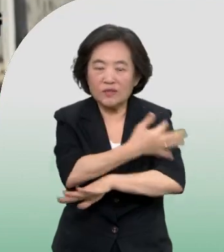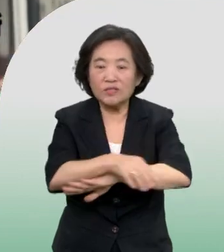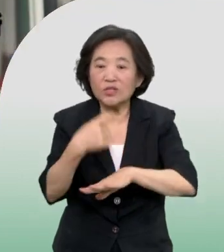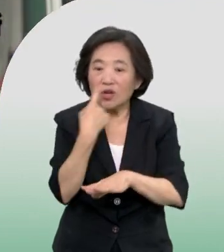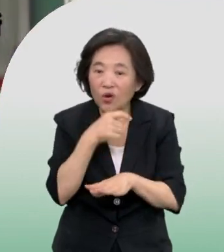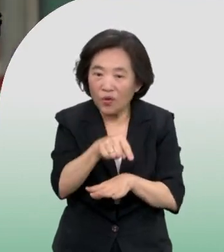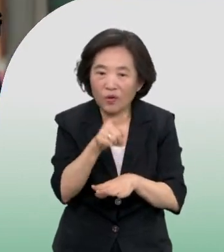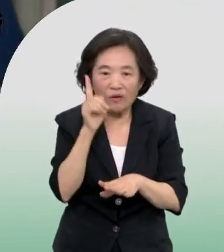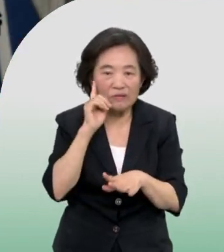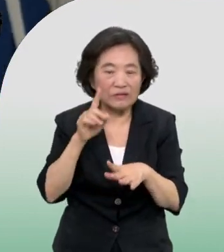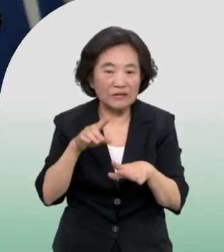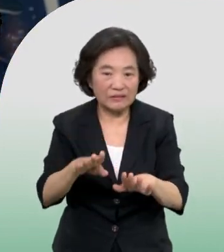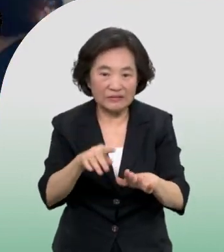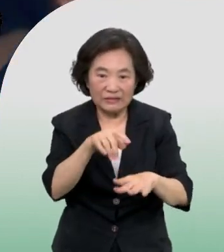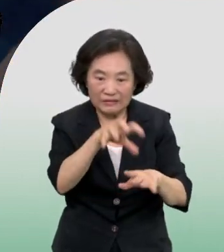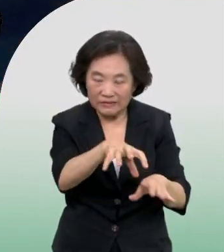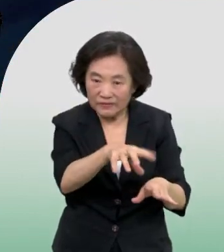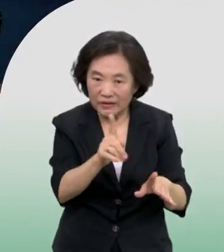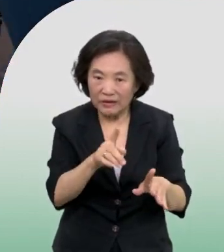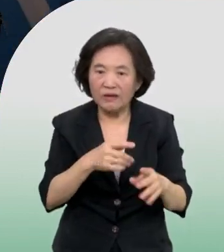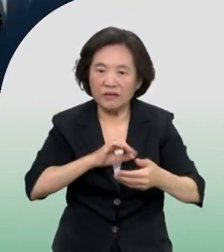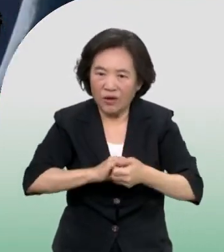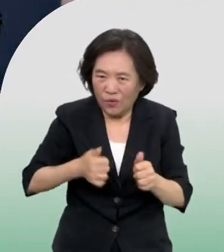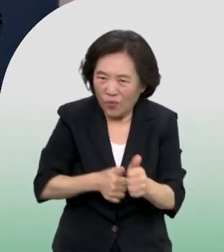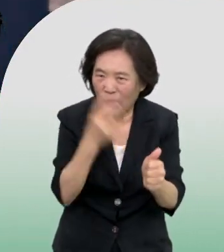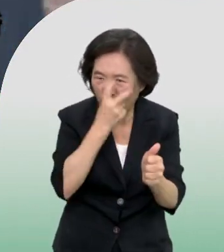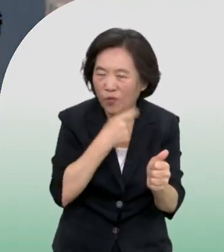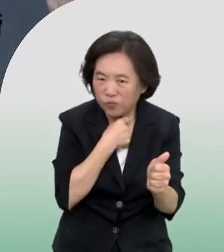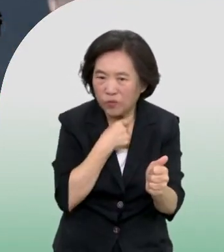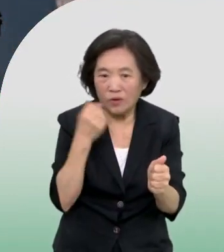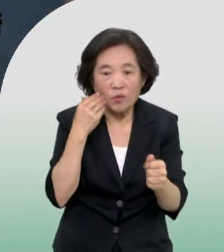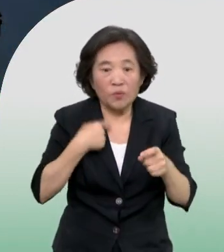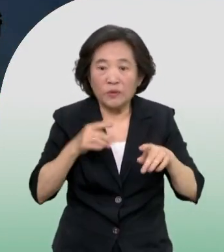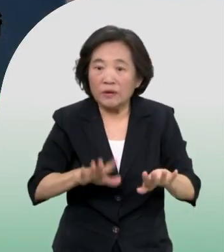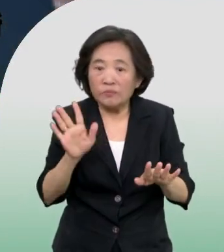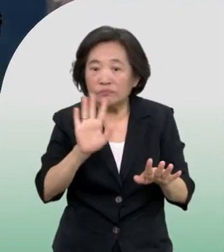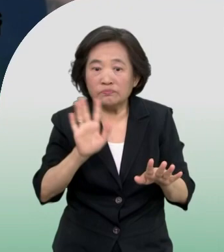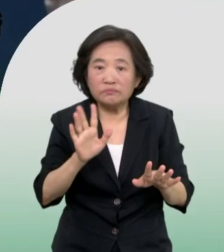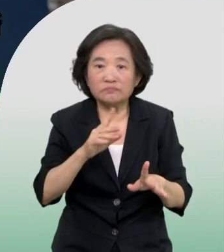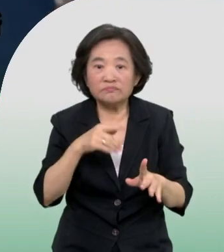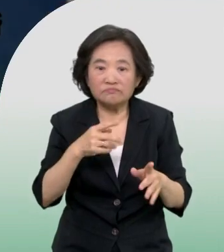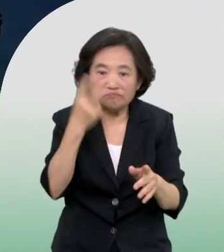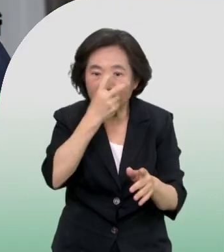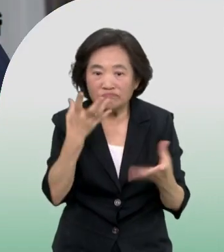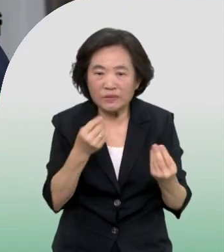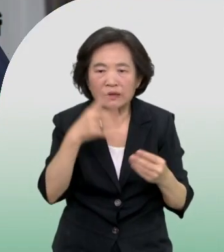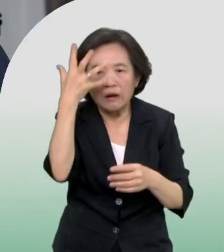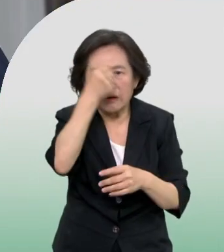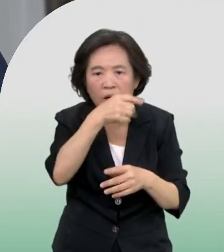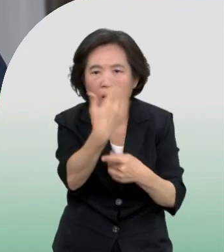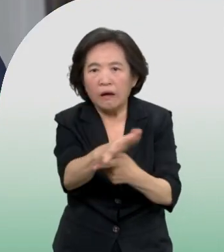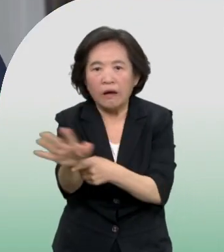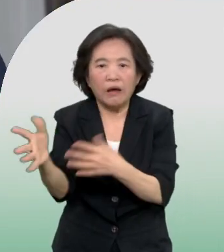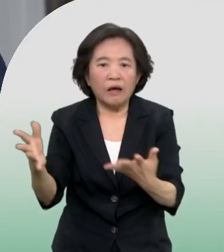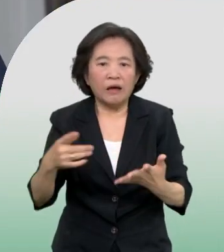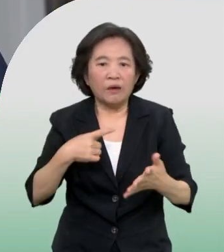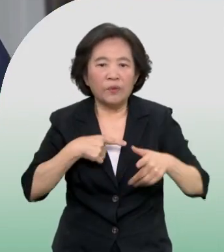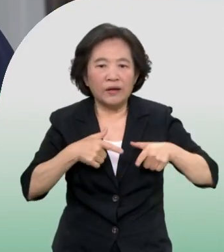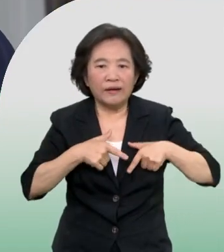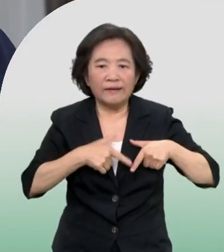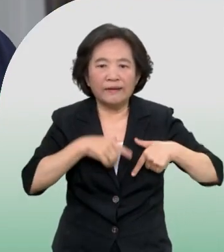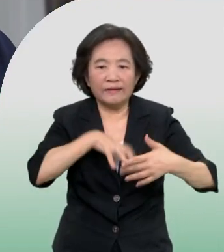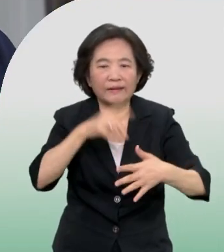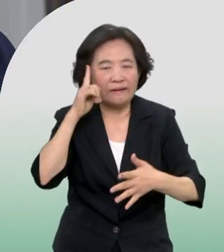一个与时间赛跑的一个乡镇，那我们不做，看到祈祷一直在凋零，其实我内心非常